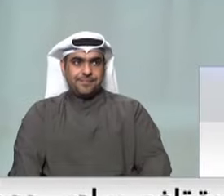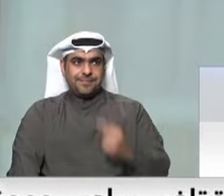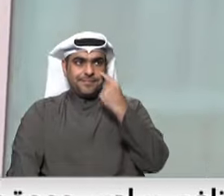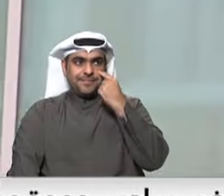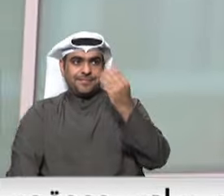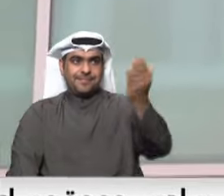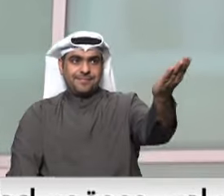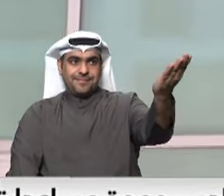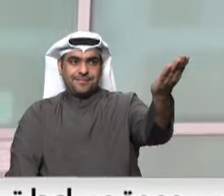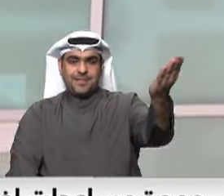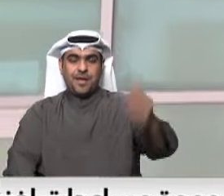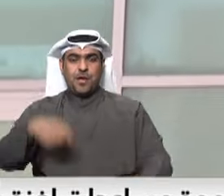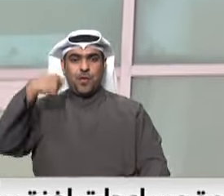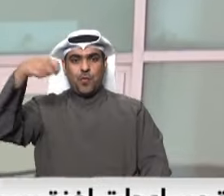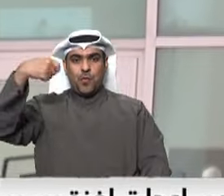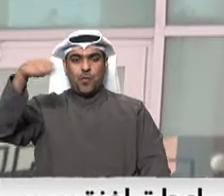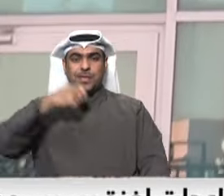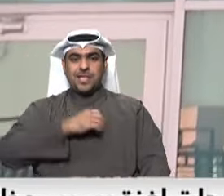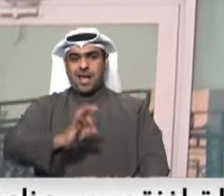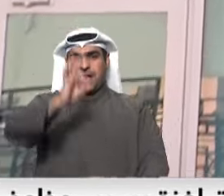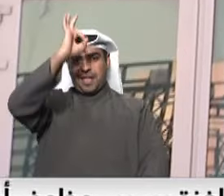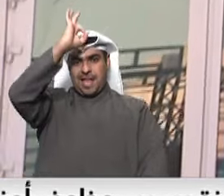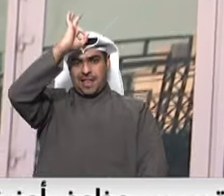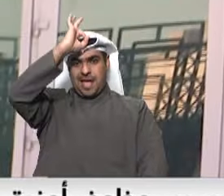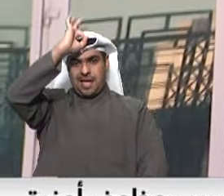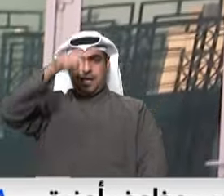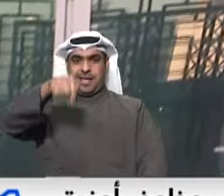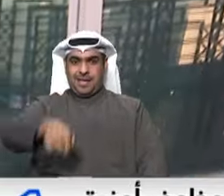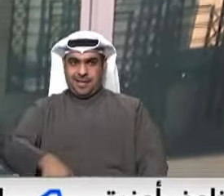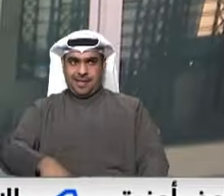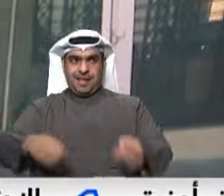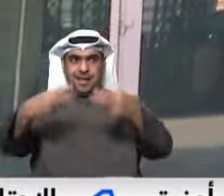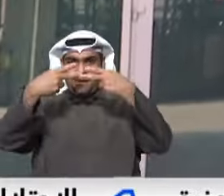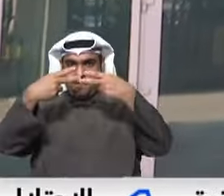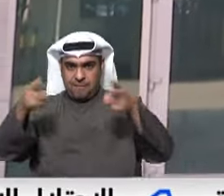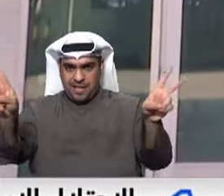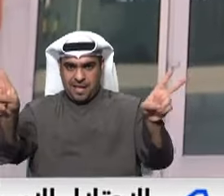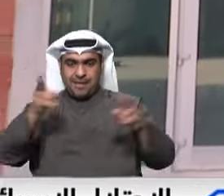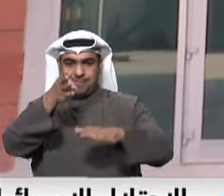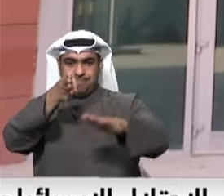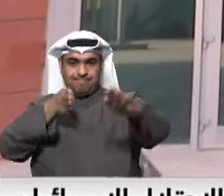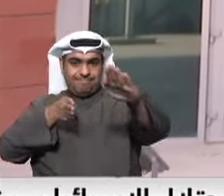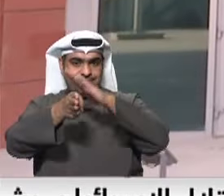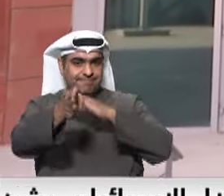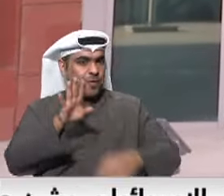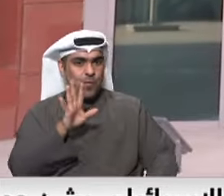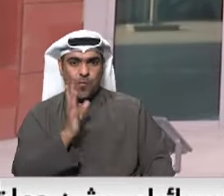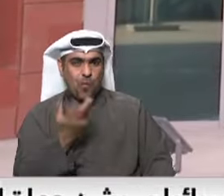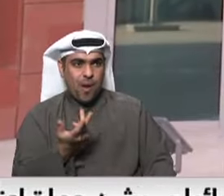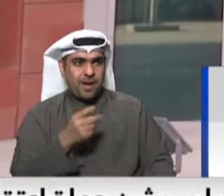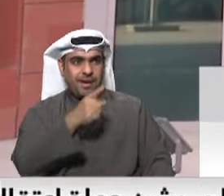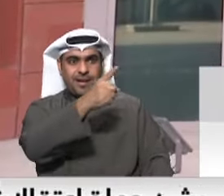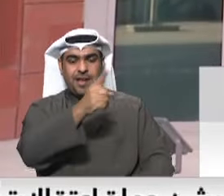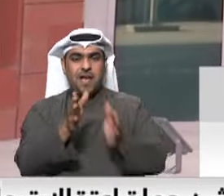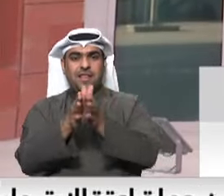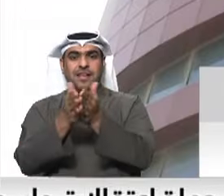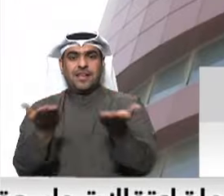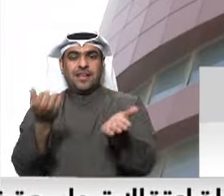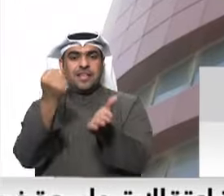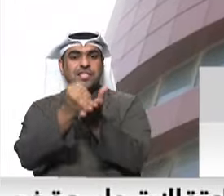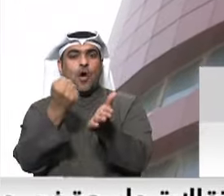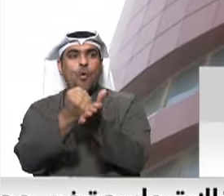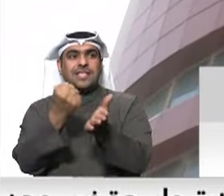الخدمات الرقمية العنوان الأكبر في وزارة الداخلية مواكبة للحكومة الإلكترونية وتحقيقا للإدارة